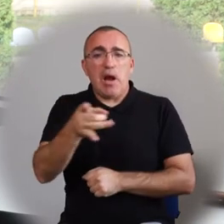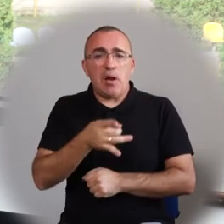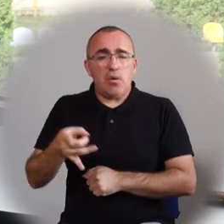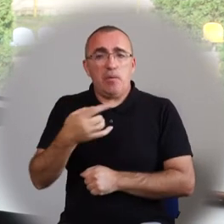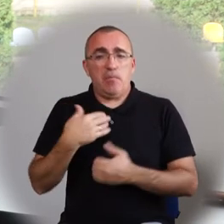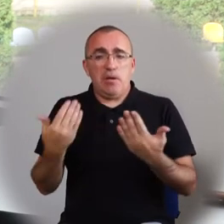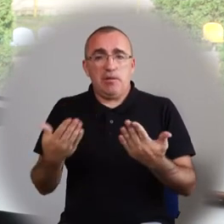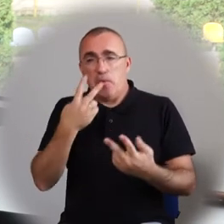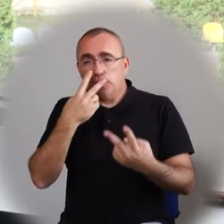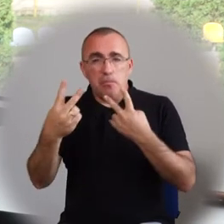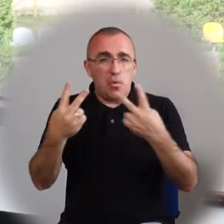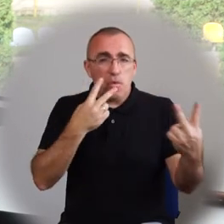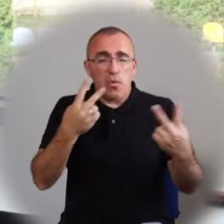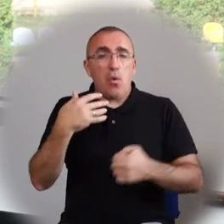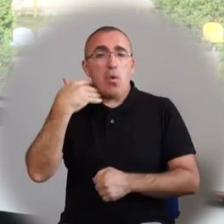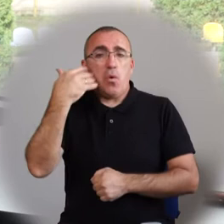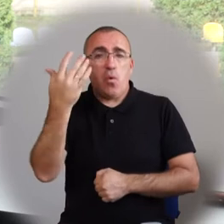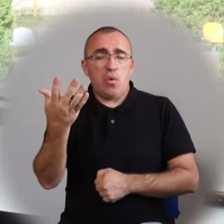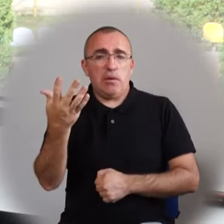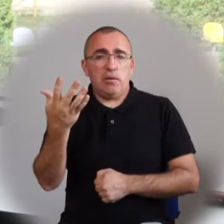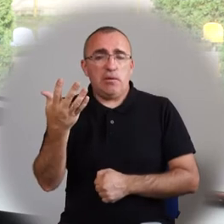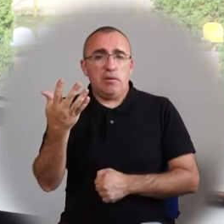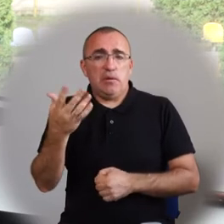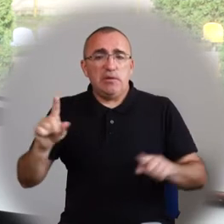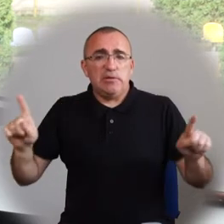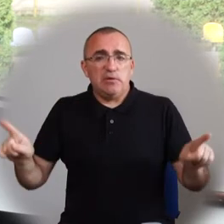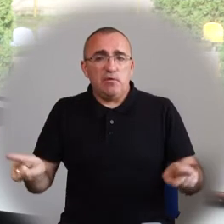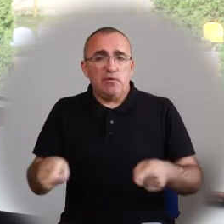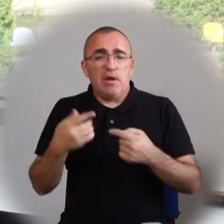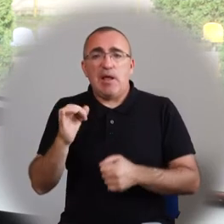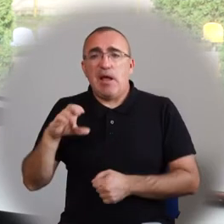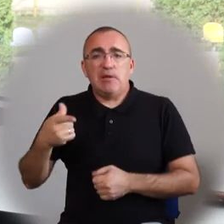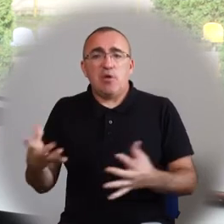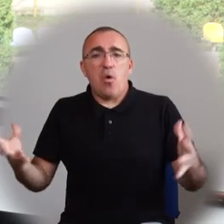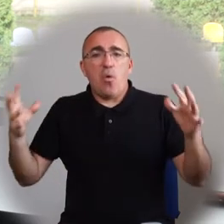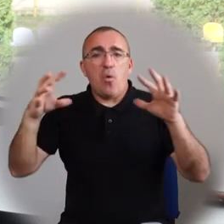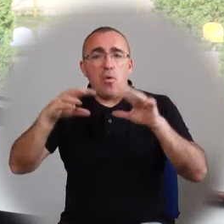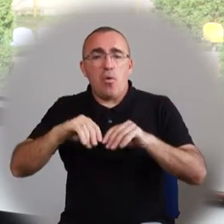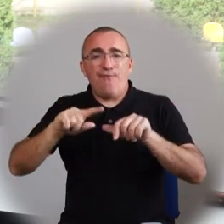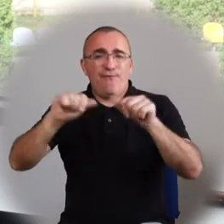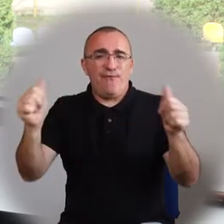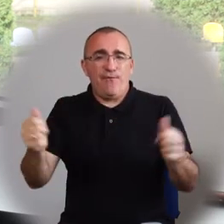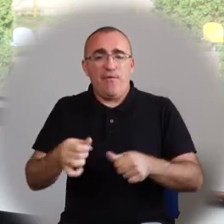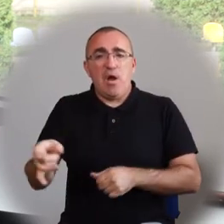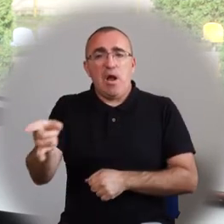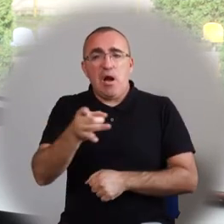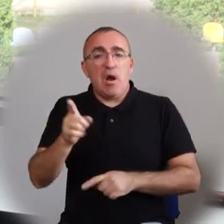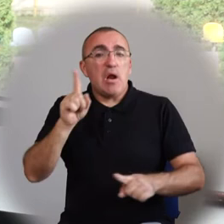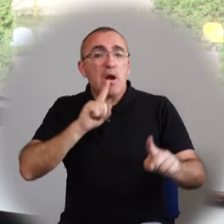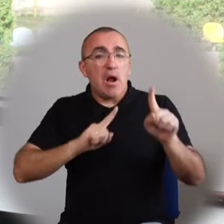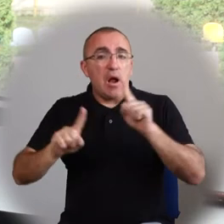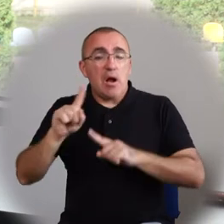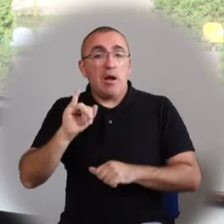укрупнення ось таке районів, яке ми зараз спостерігаємо, коли створюється якесь об'єднання у